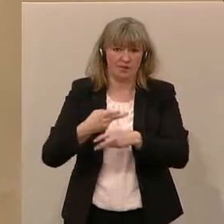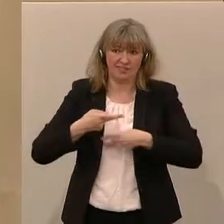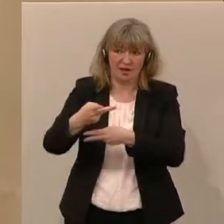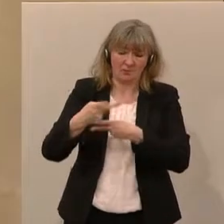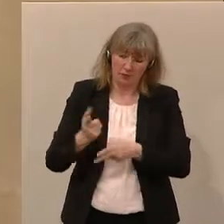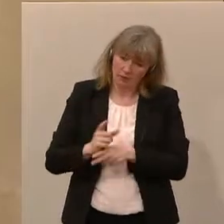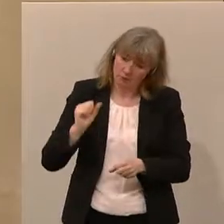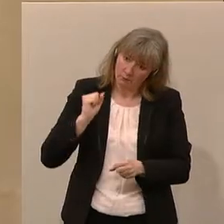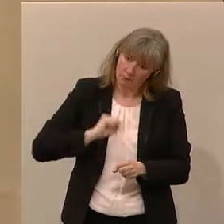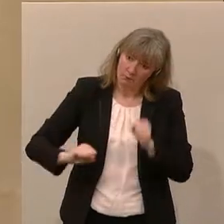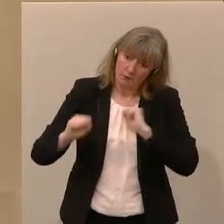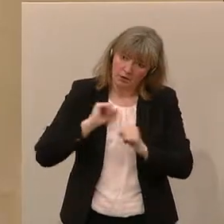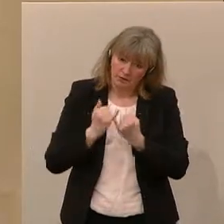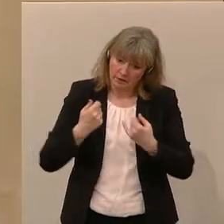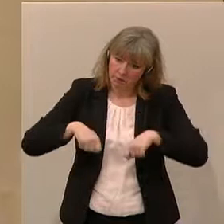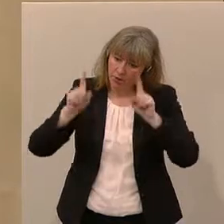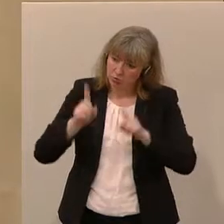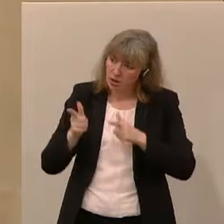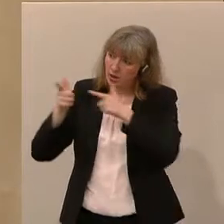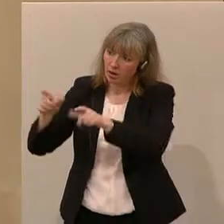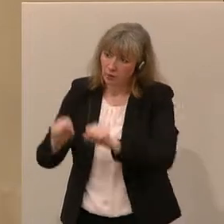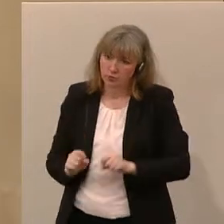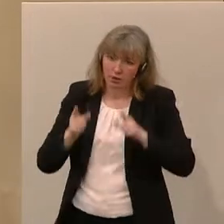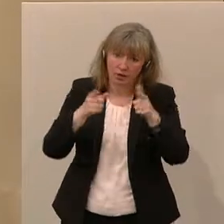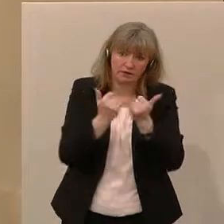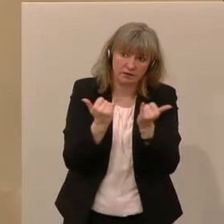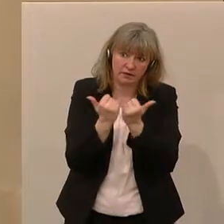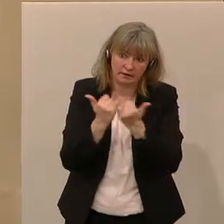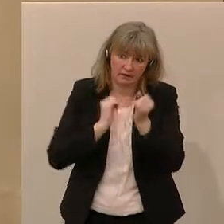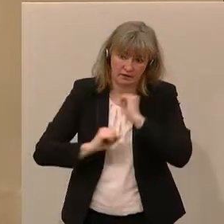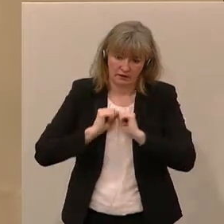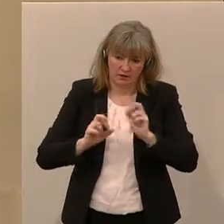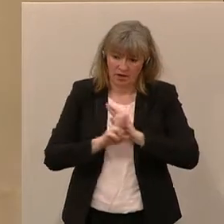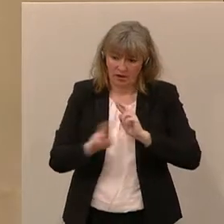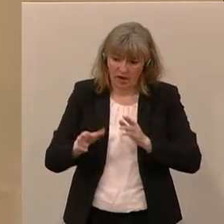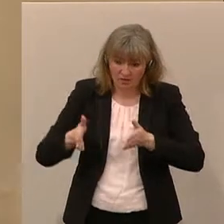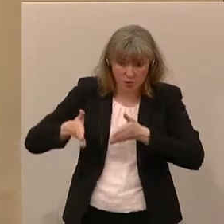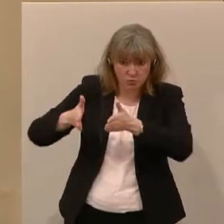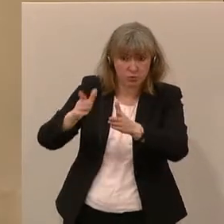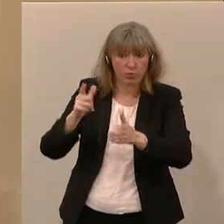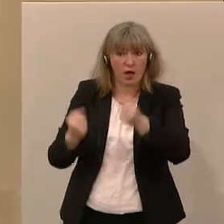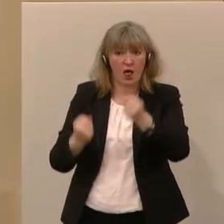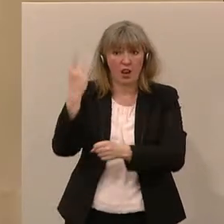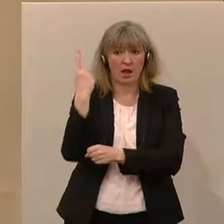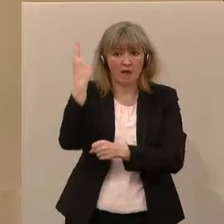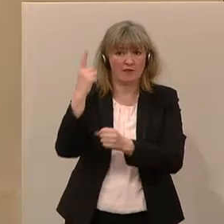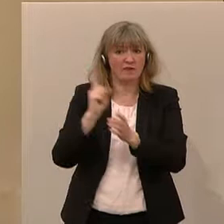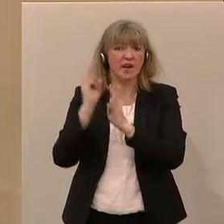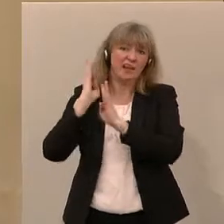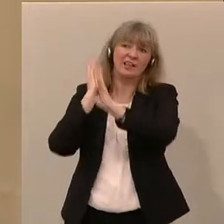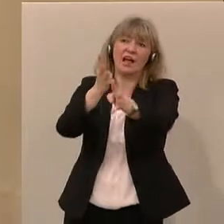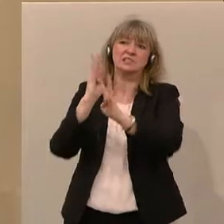haben Mühe und Not, zu ihren Baustellen und zu ihren Kunden zu kommen. Die rechte Spur ist vom Lkw-Verkehr, vom